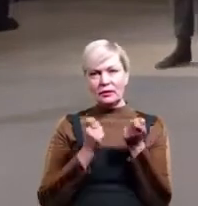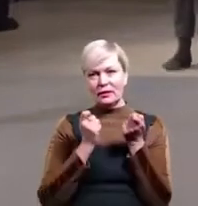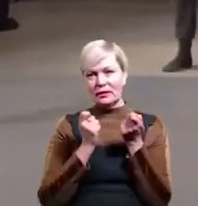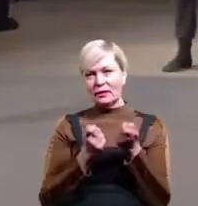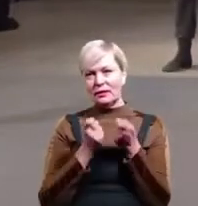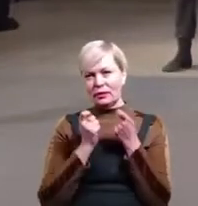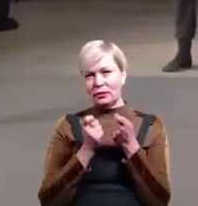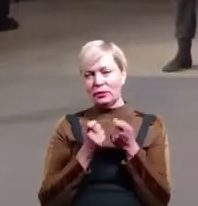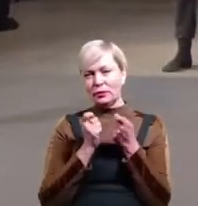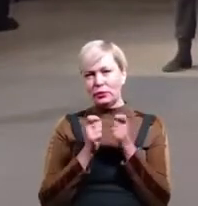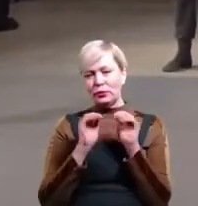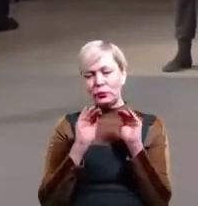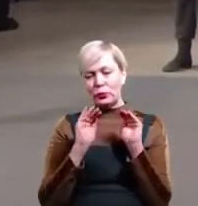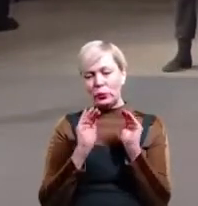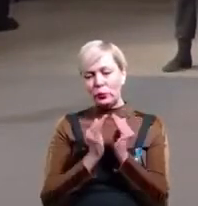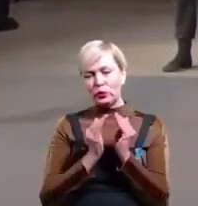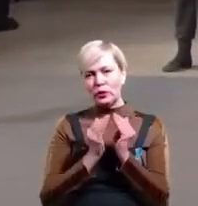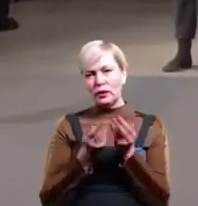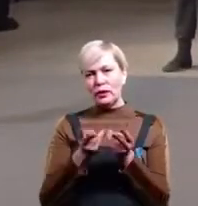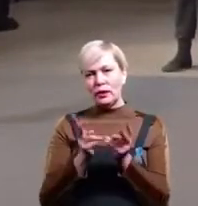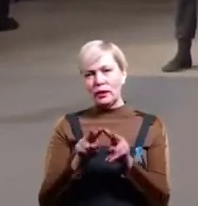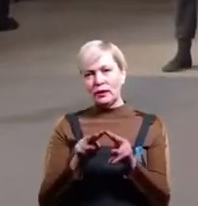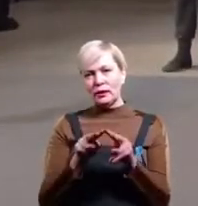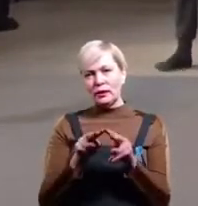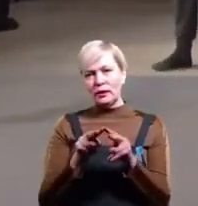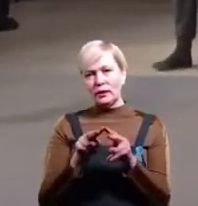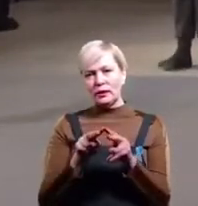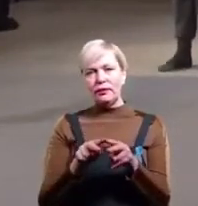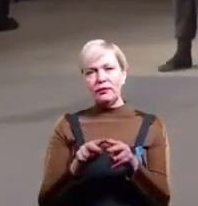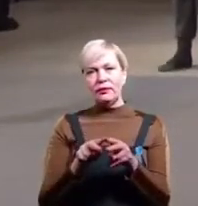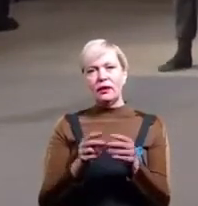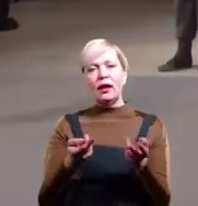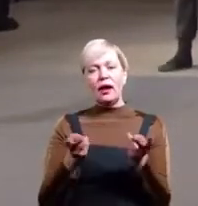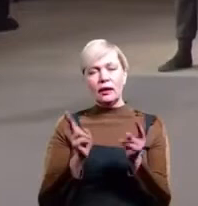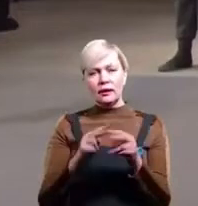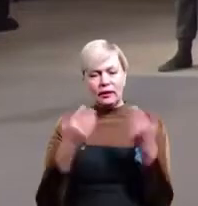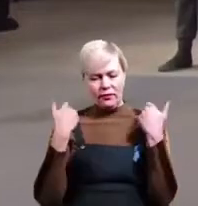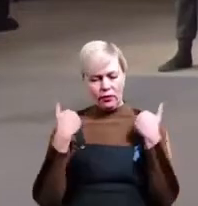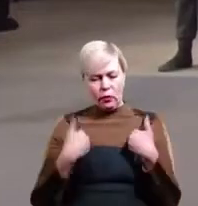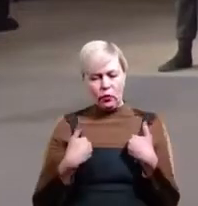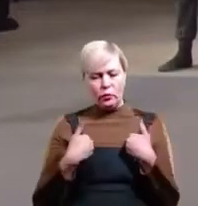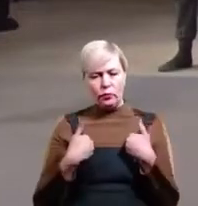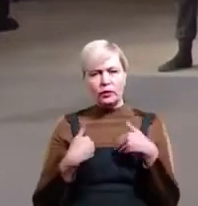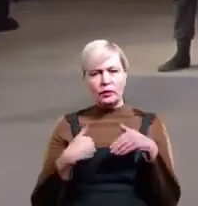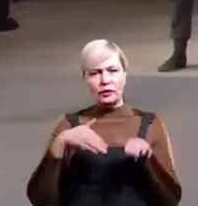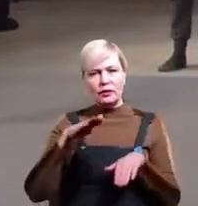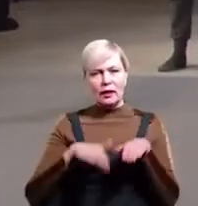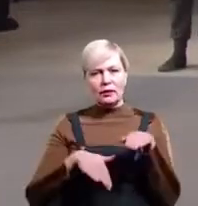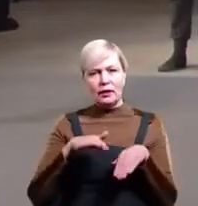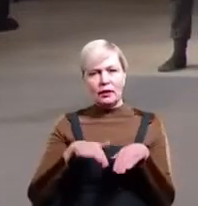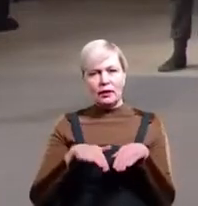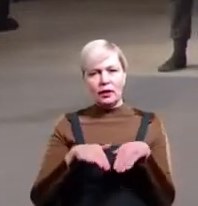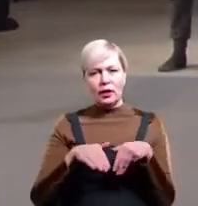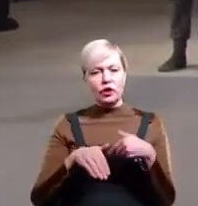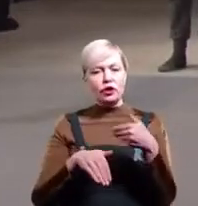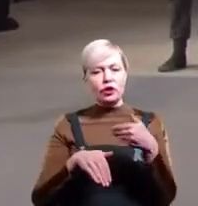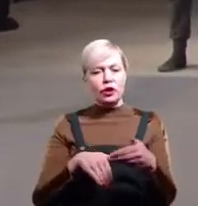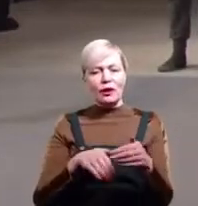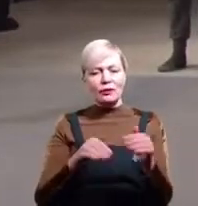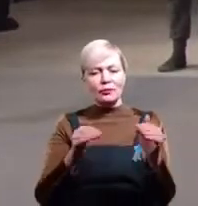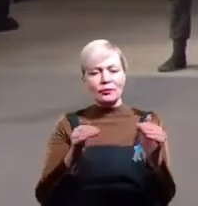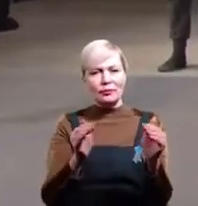чуть уже. Оставь корпус на ноге. Оставь. Не слишком широкий шаг. Вот ты